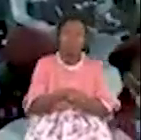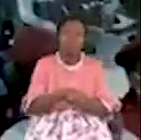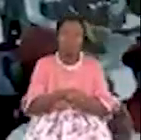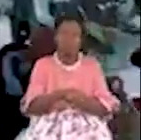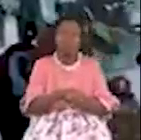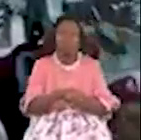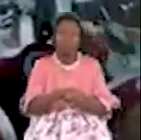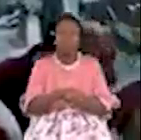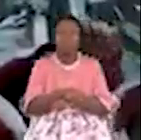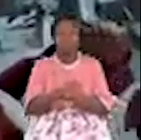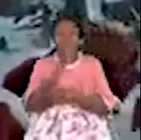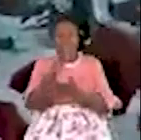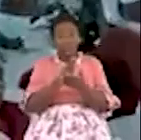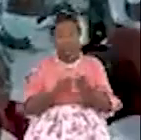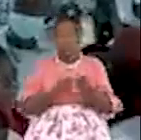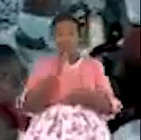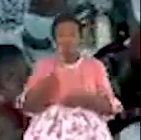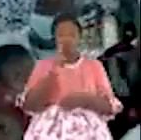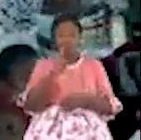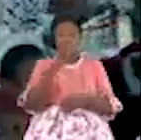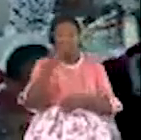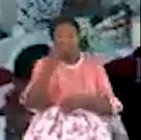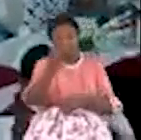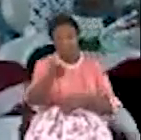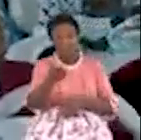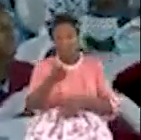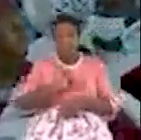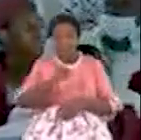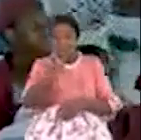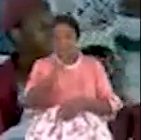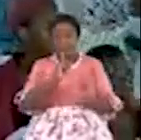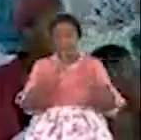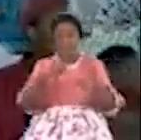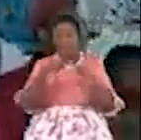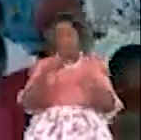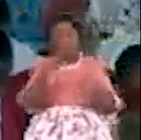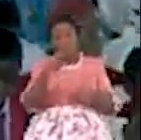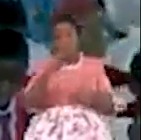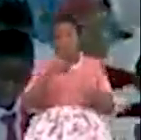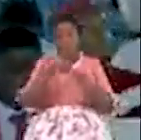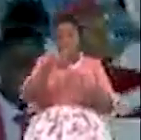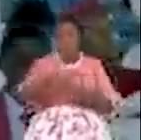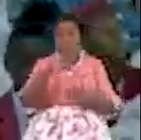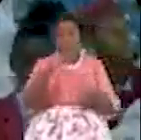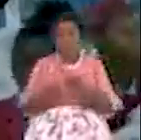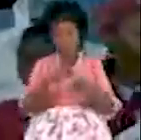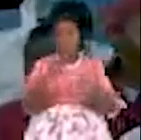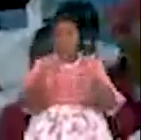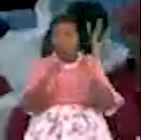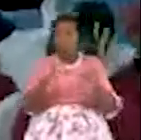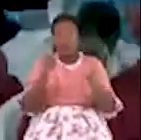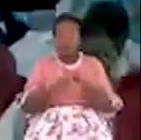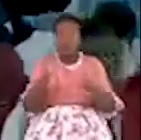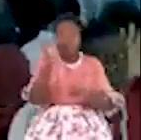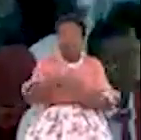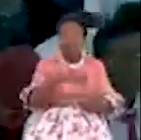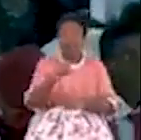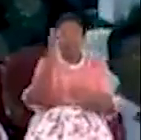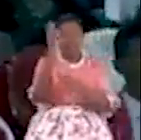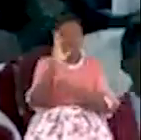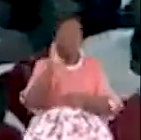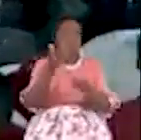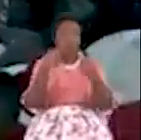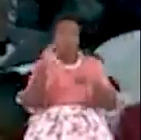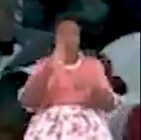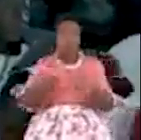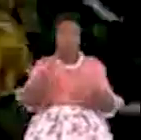Onye n'ebe ahụ, asị m na ị ga-emeri. Asị m n'ike ka ị ga-eji meri anụ arụ. Ike a